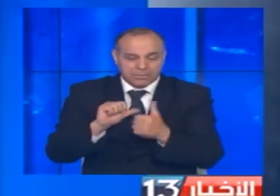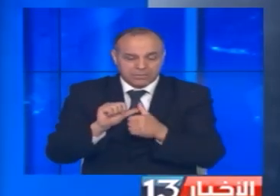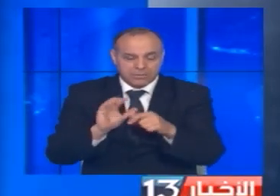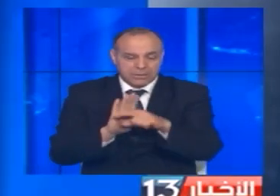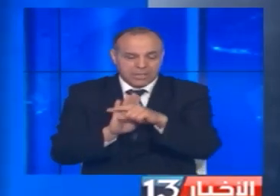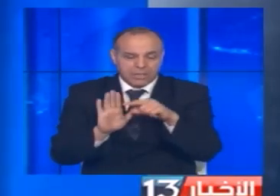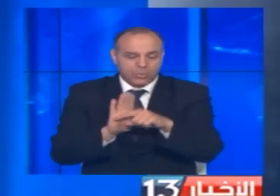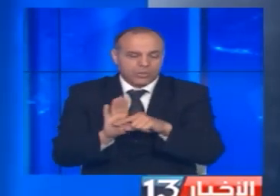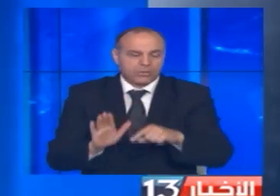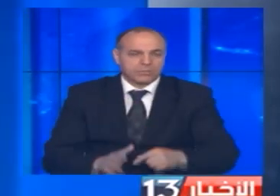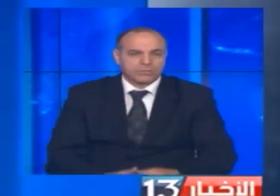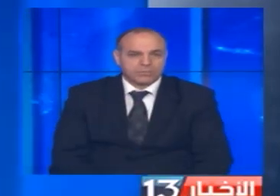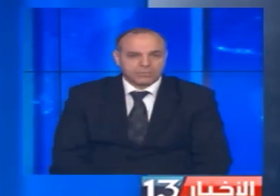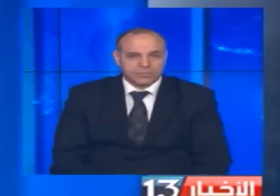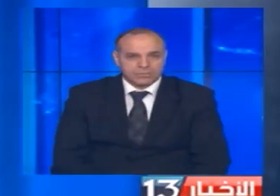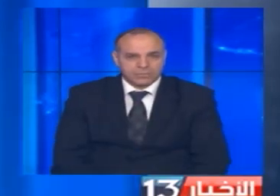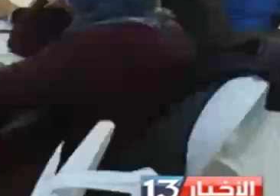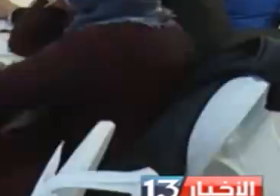تذكير بالعناوين.